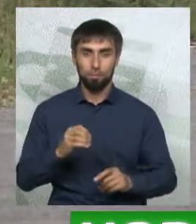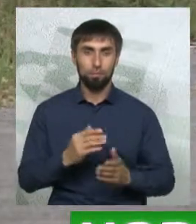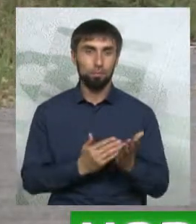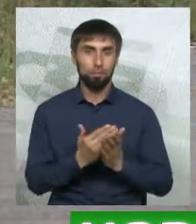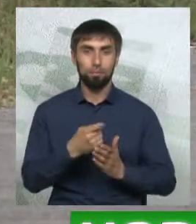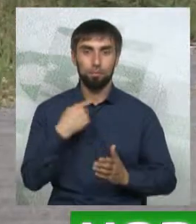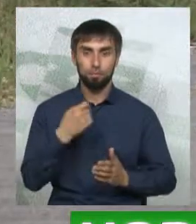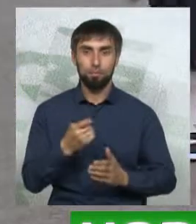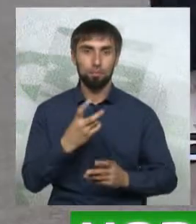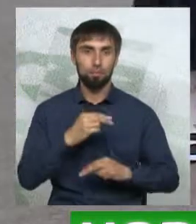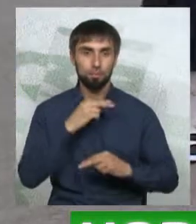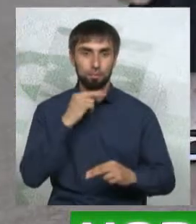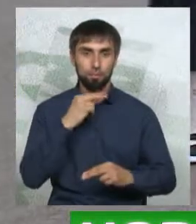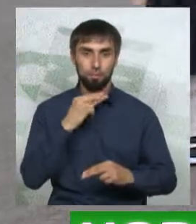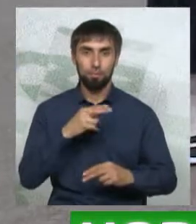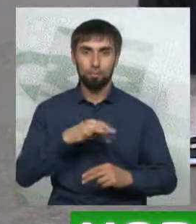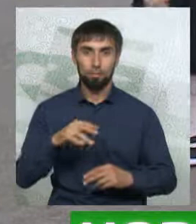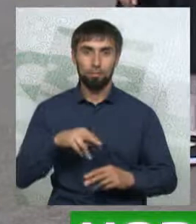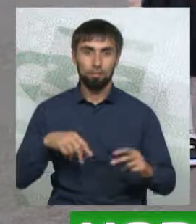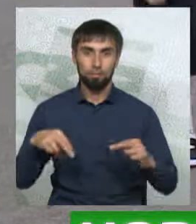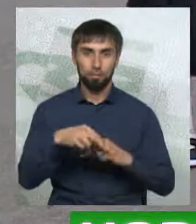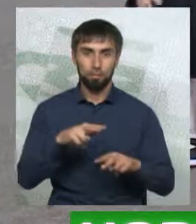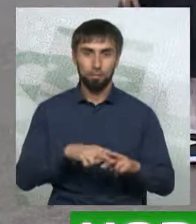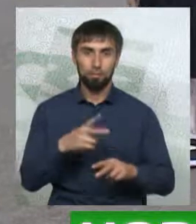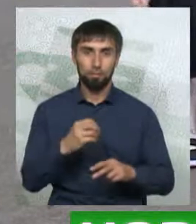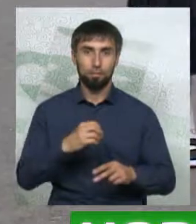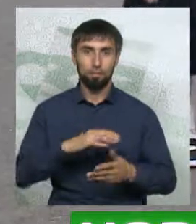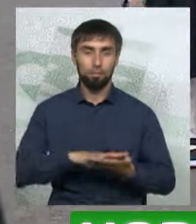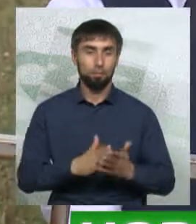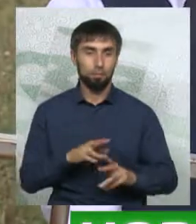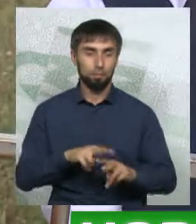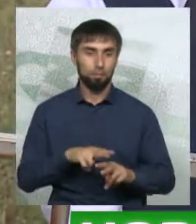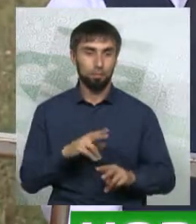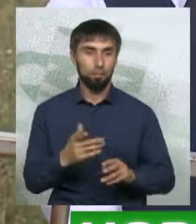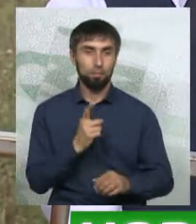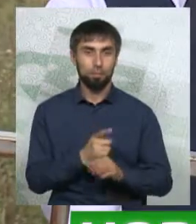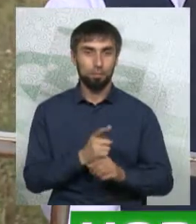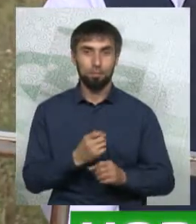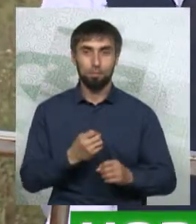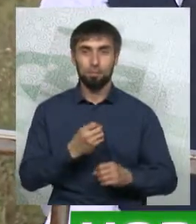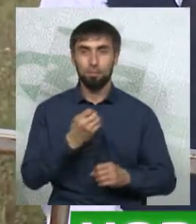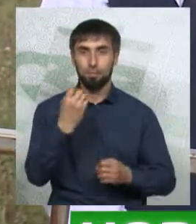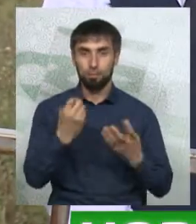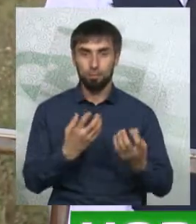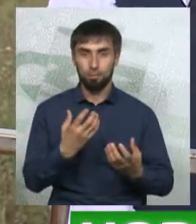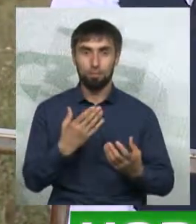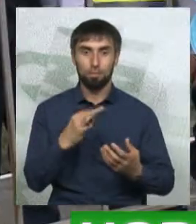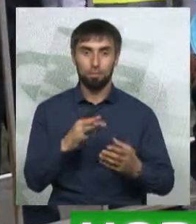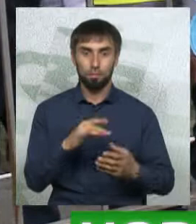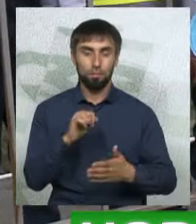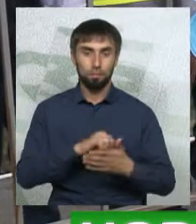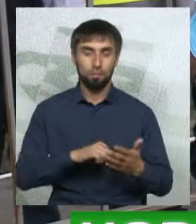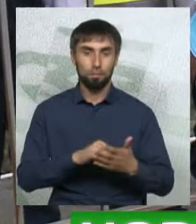Превышение скорости, невнимательность, переход проезжей части в неположенном месте или на запрещающий свет светофора. Вот они,